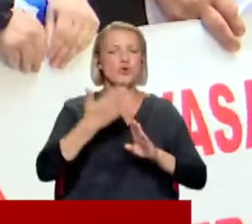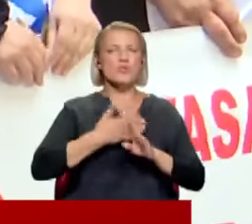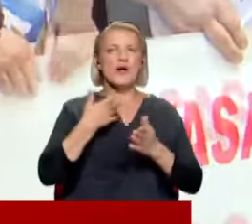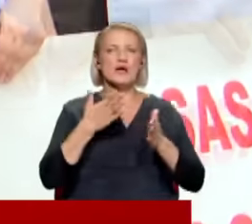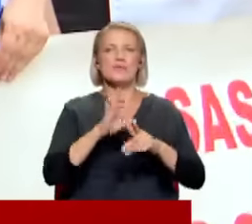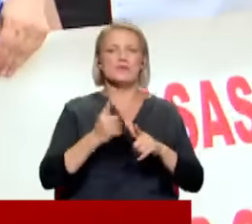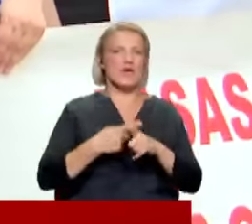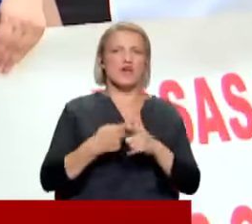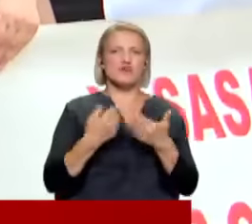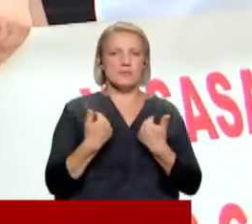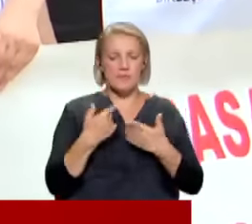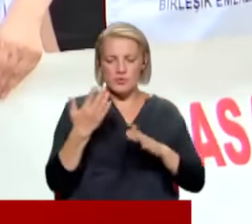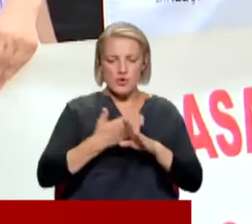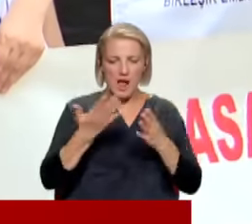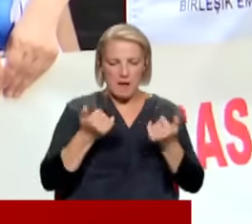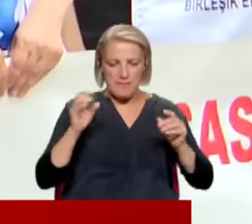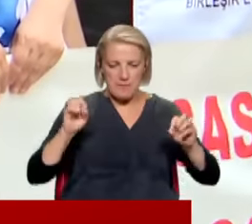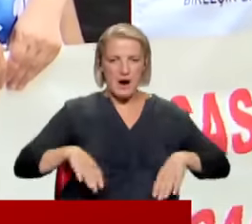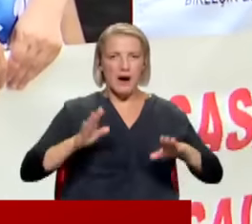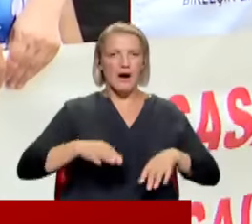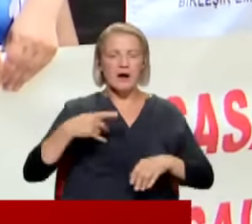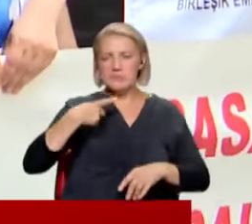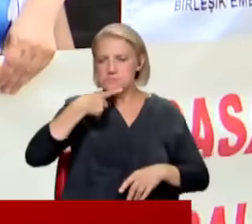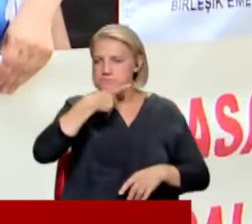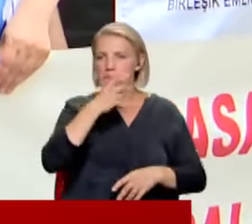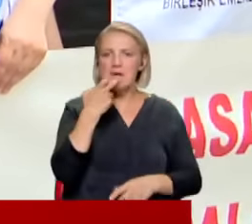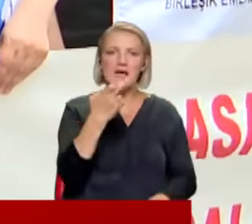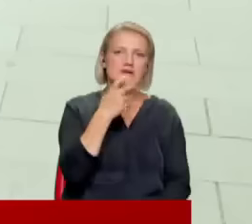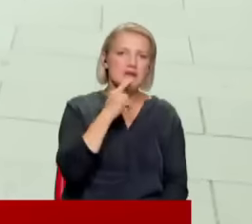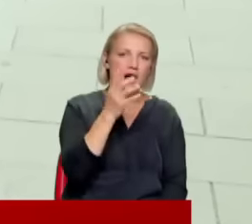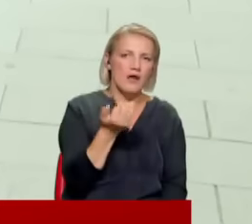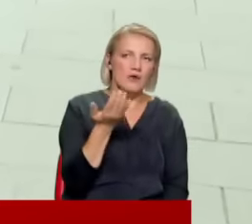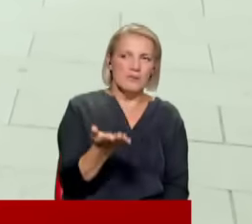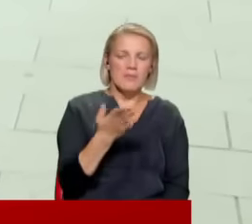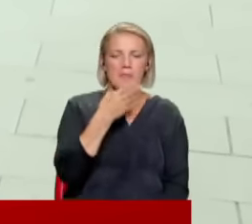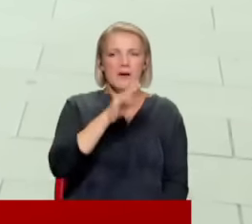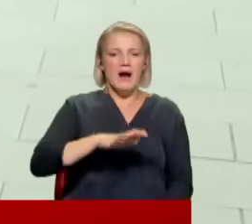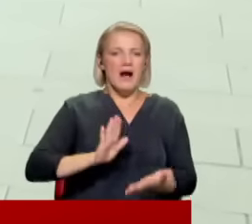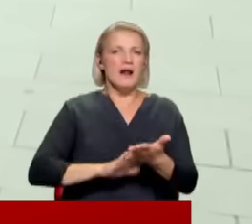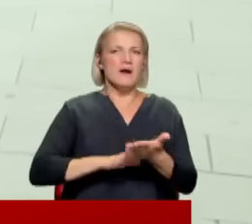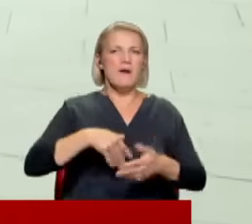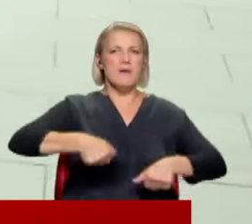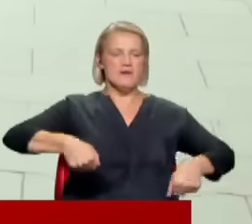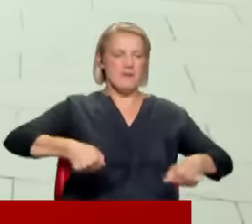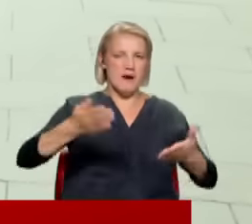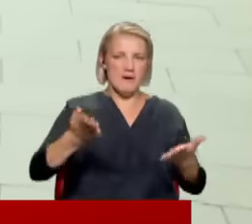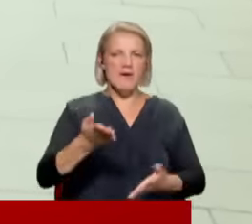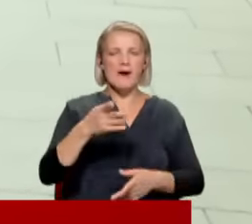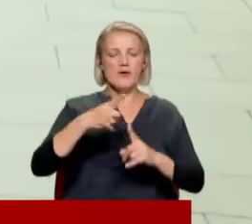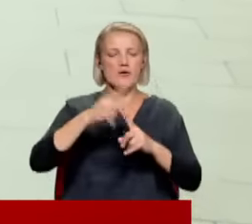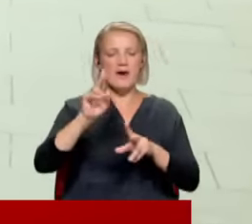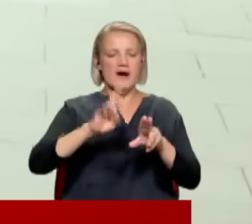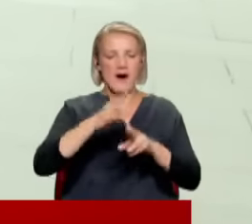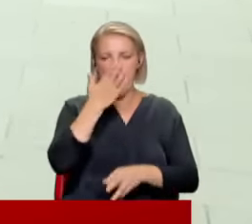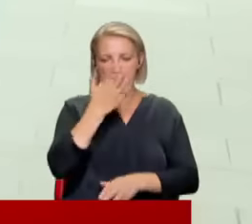kiracıyım Çünkü bırakın döneri artık evde zorunlu peyniri zeytin alamaz durumdayız emekliler ellerinde Market sepetleri le tüik'in